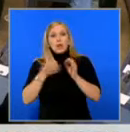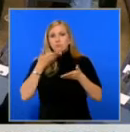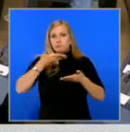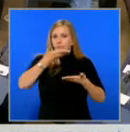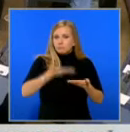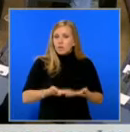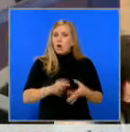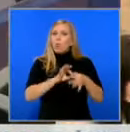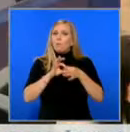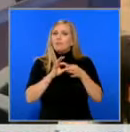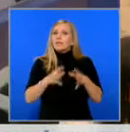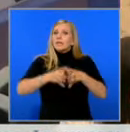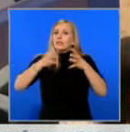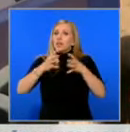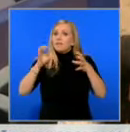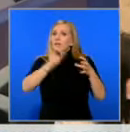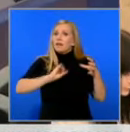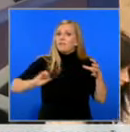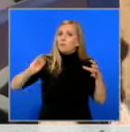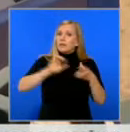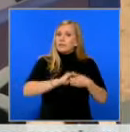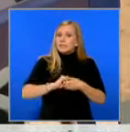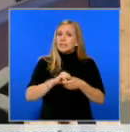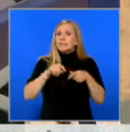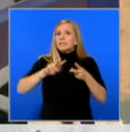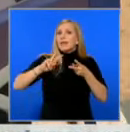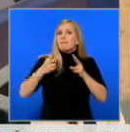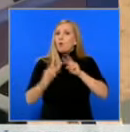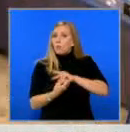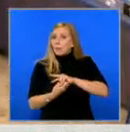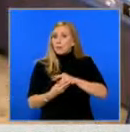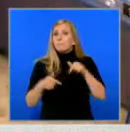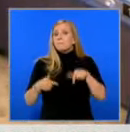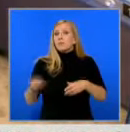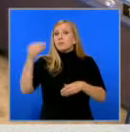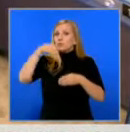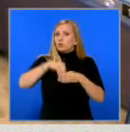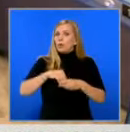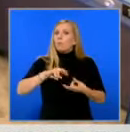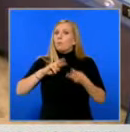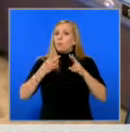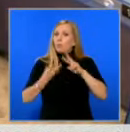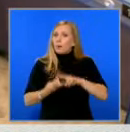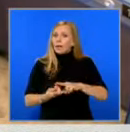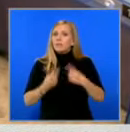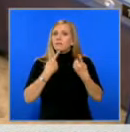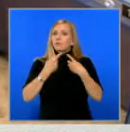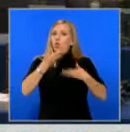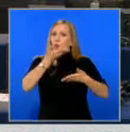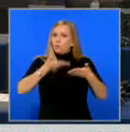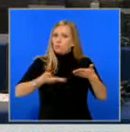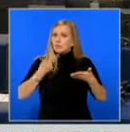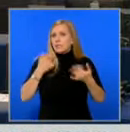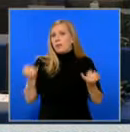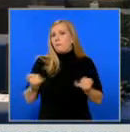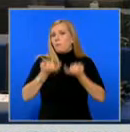разширяването на европейския съюз с неговото реформиране включително с промени в основополагащите догово за да